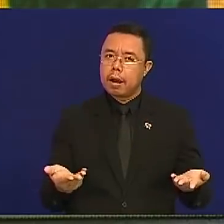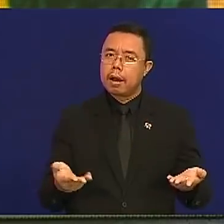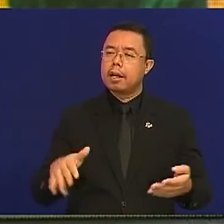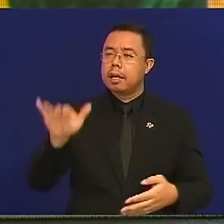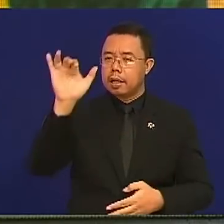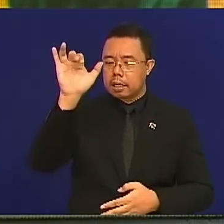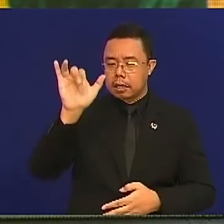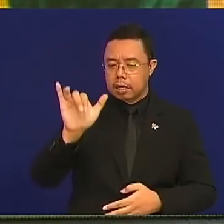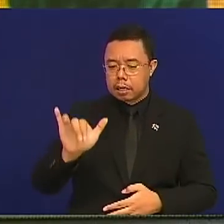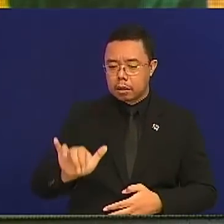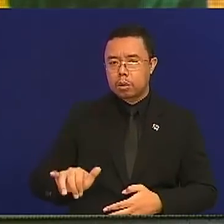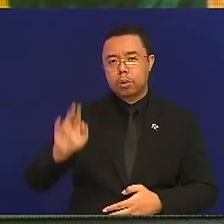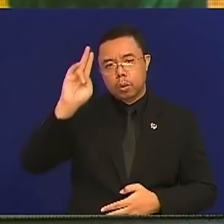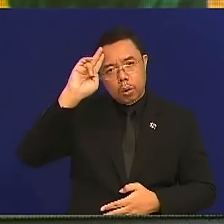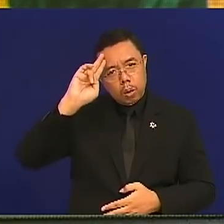ya